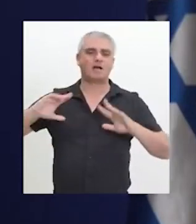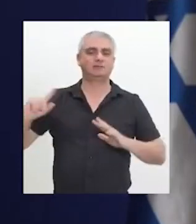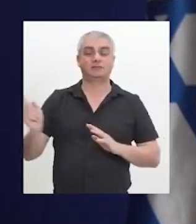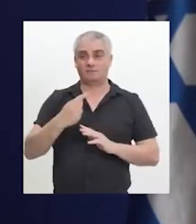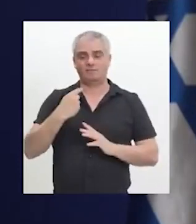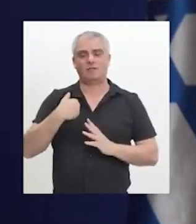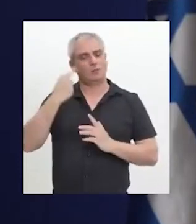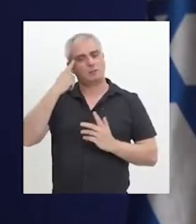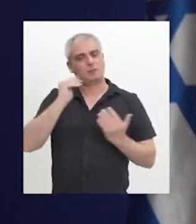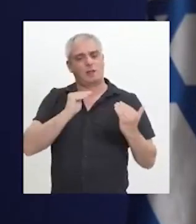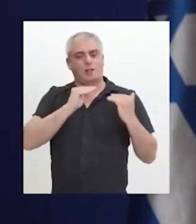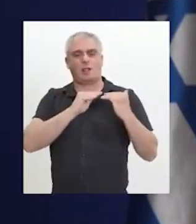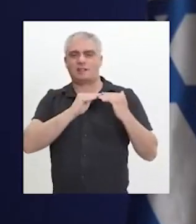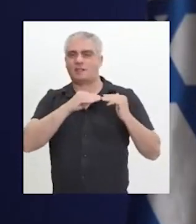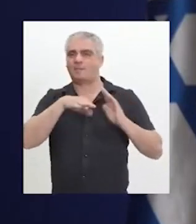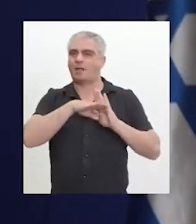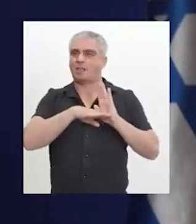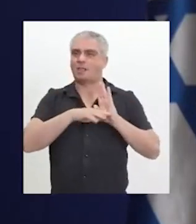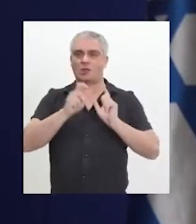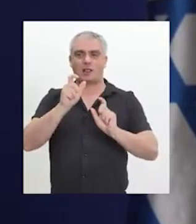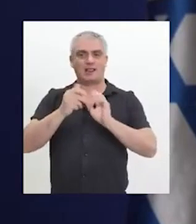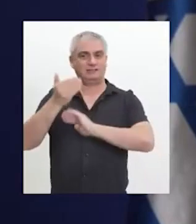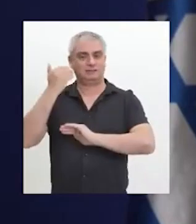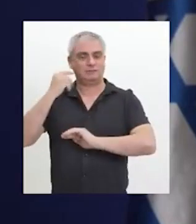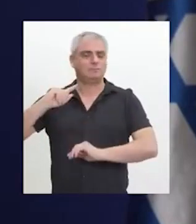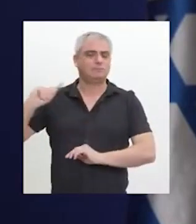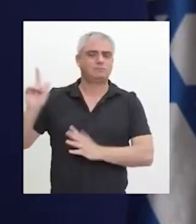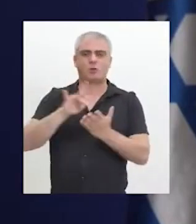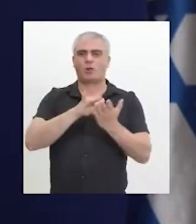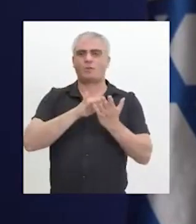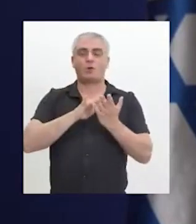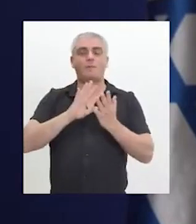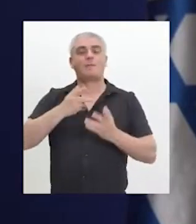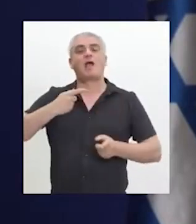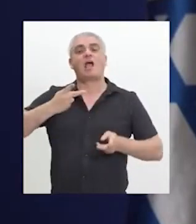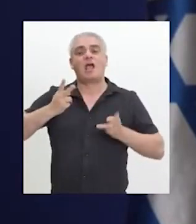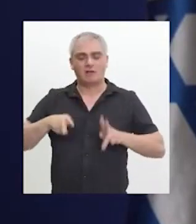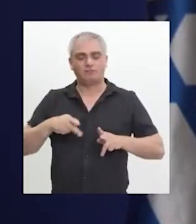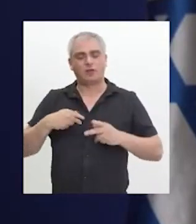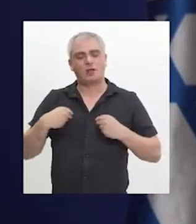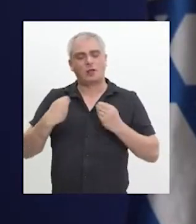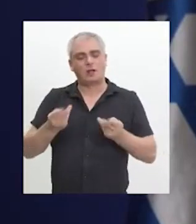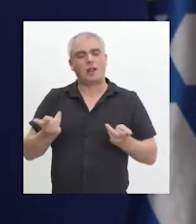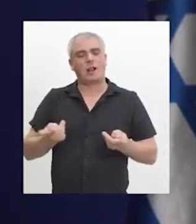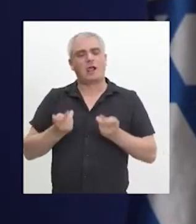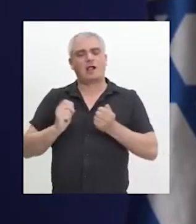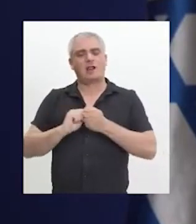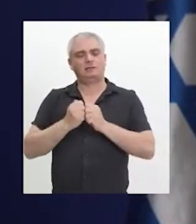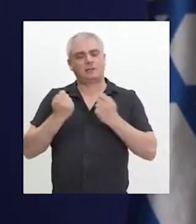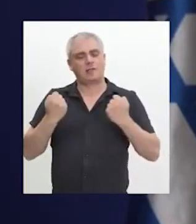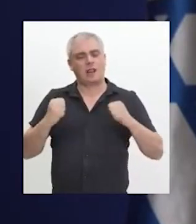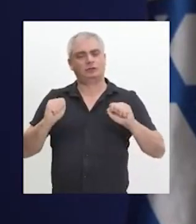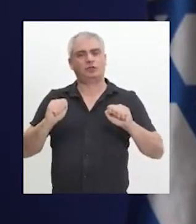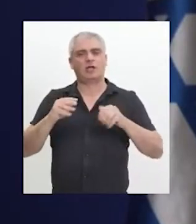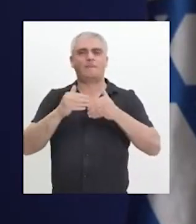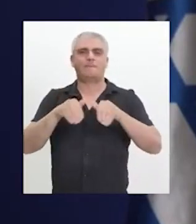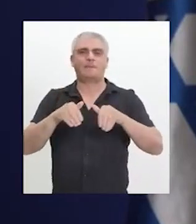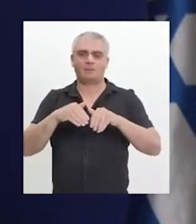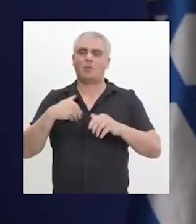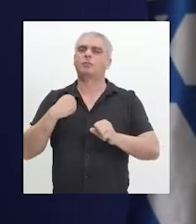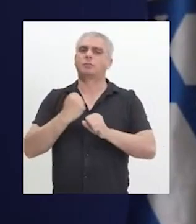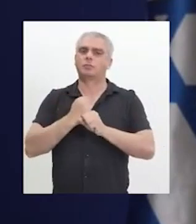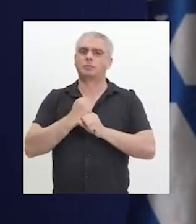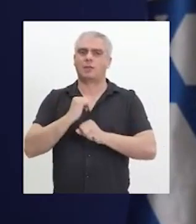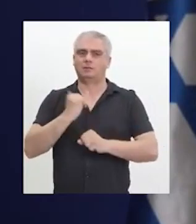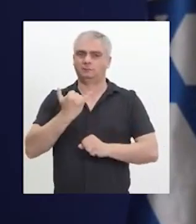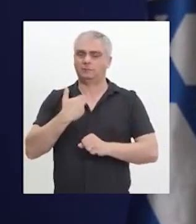ונדע להתאים את ההנחיות לעורף בכל מקום בו יהיה ניתן להקל ולשחרר את המגבלות נעשה